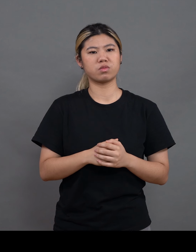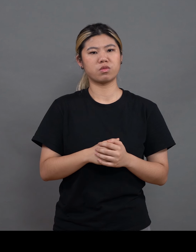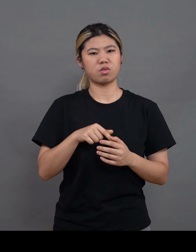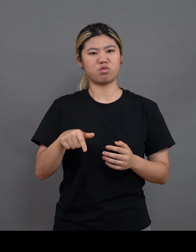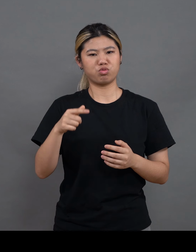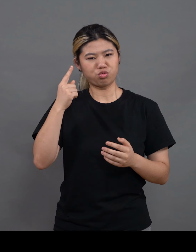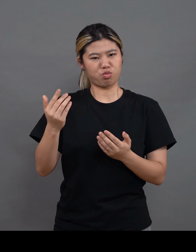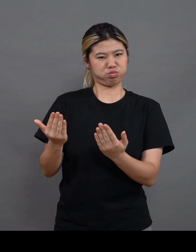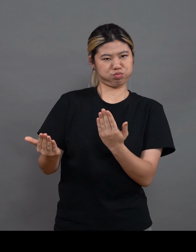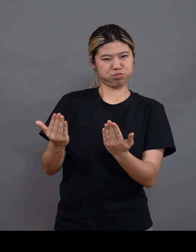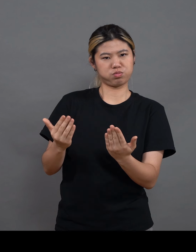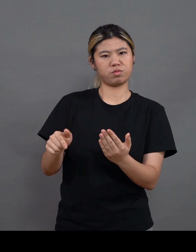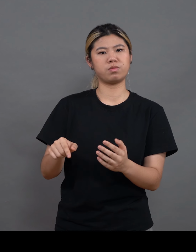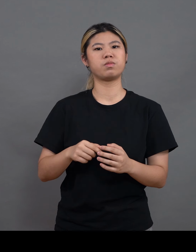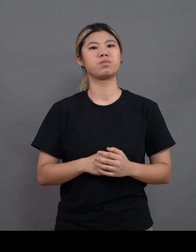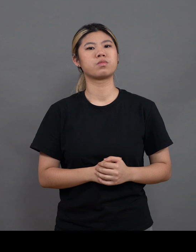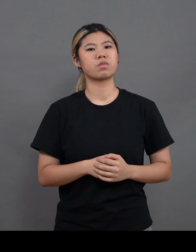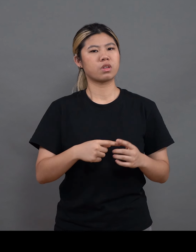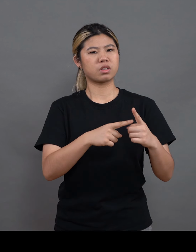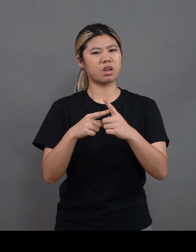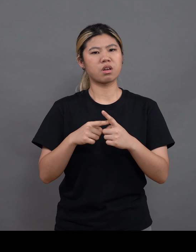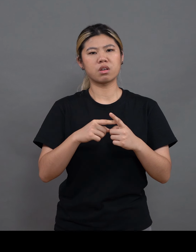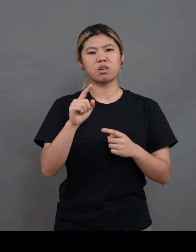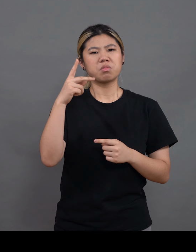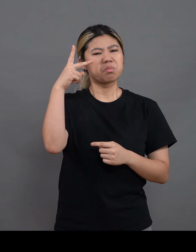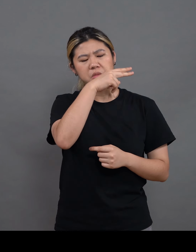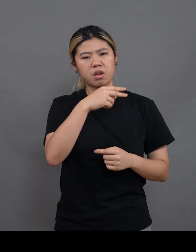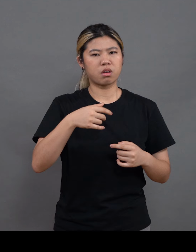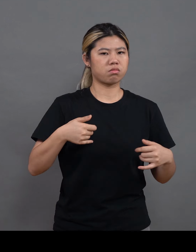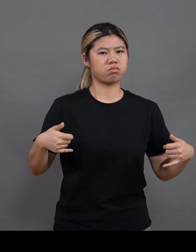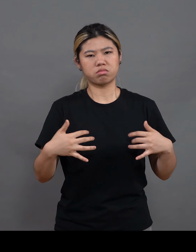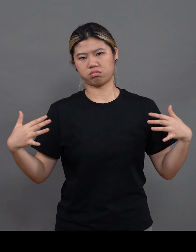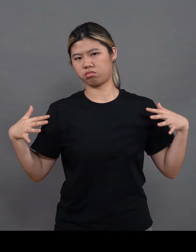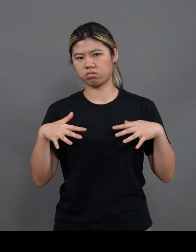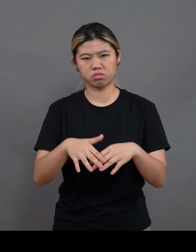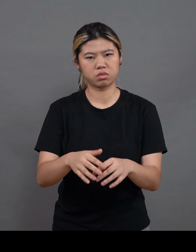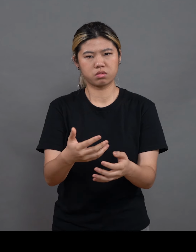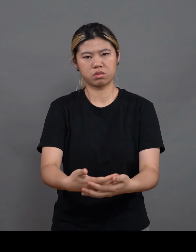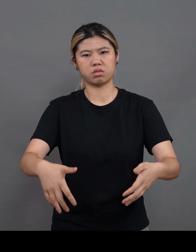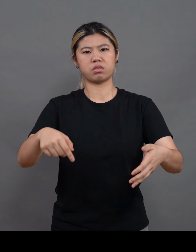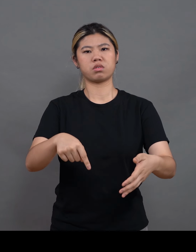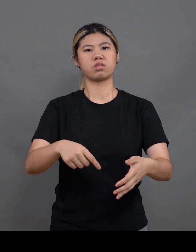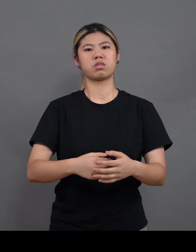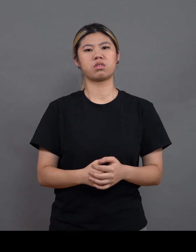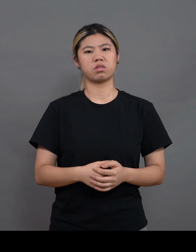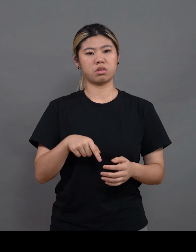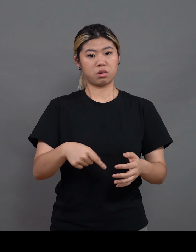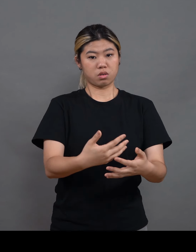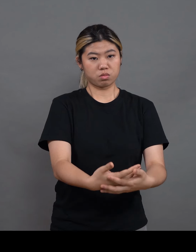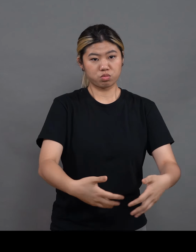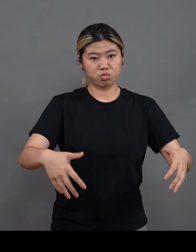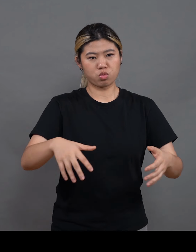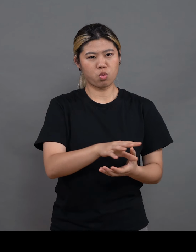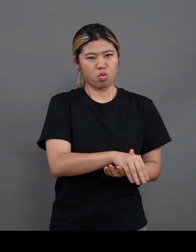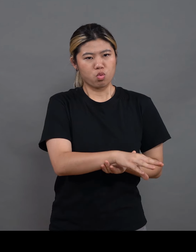趣的。其实也就是想的就是这种对比关系，就是人如何盲目的走向同一个坑，这个坑